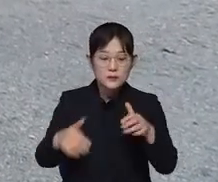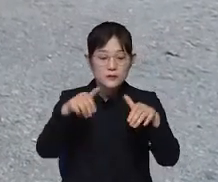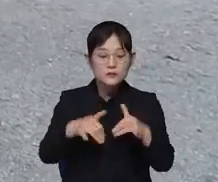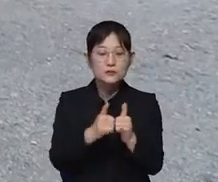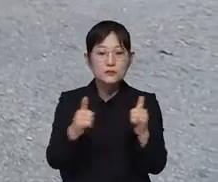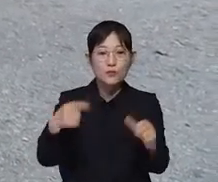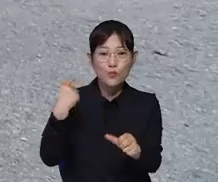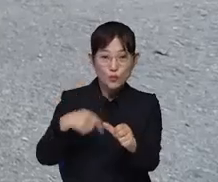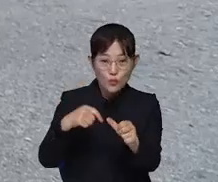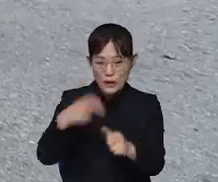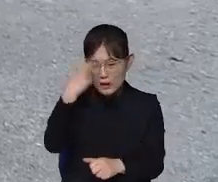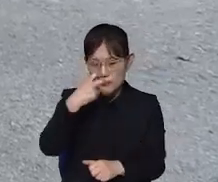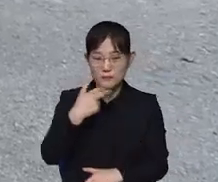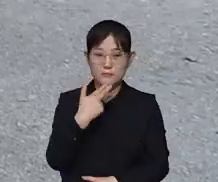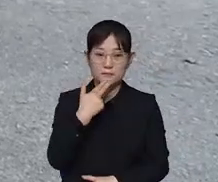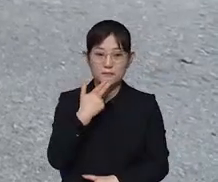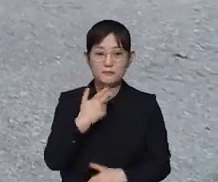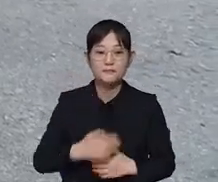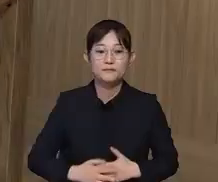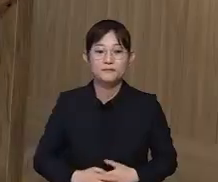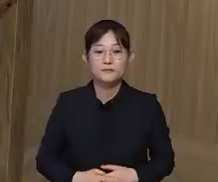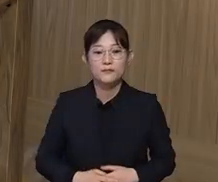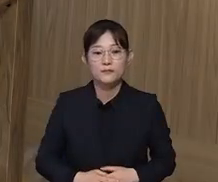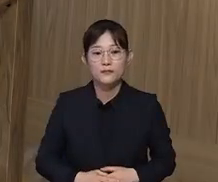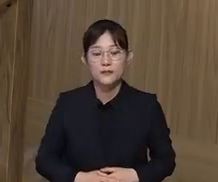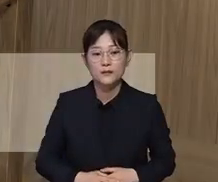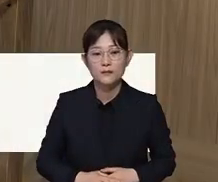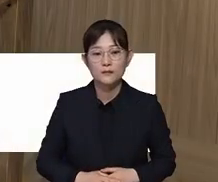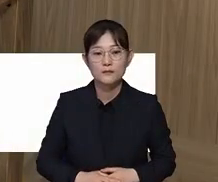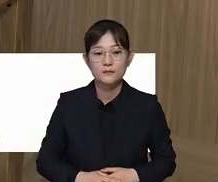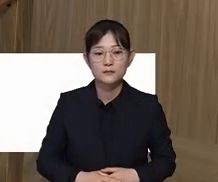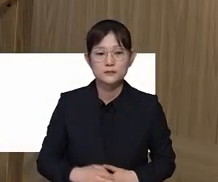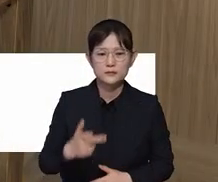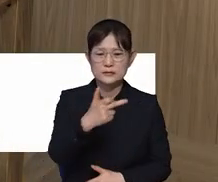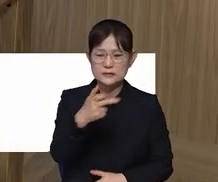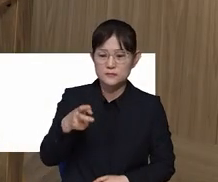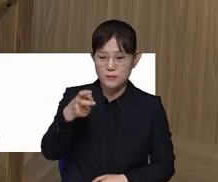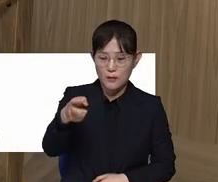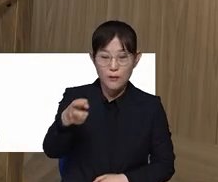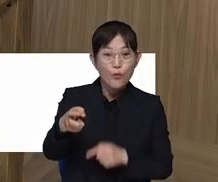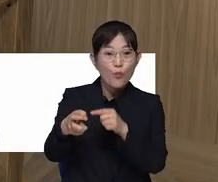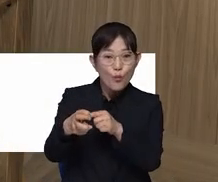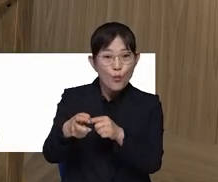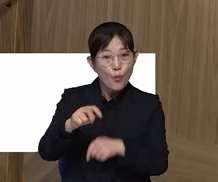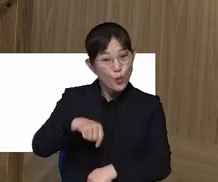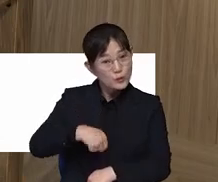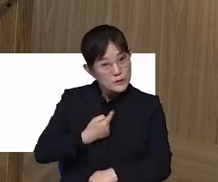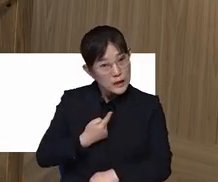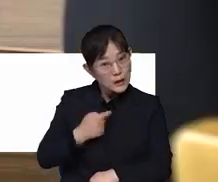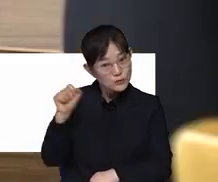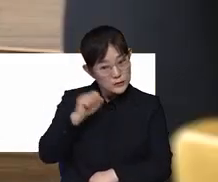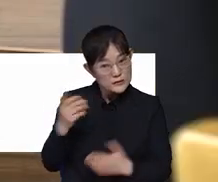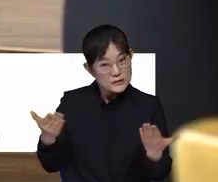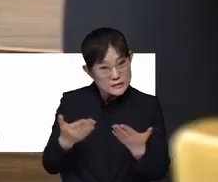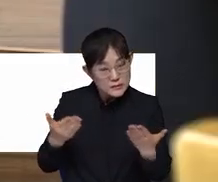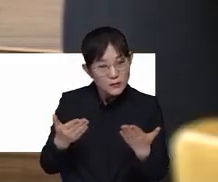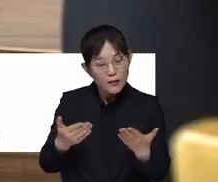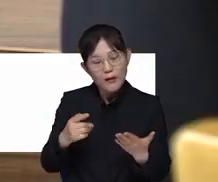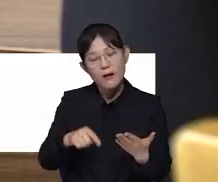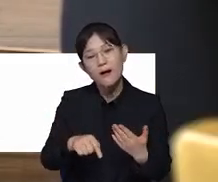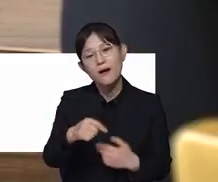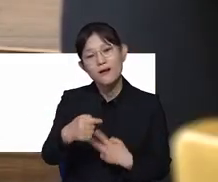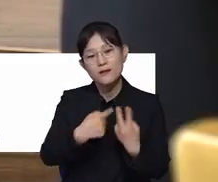관리도 어렵습니다. 아, 이해가 안 되는 게 혼자 간다는 그 큰 차를 혼자 간다는 것 하청에 하청